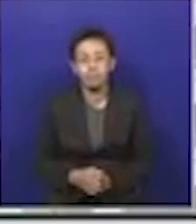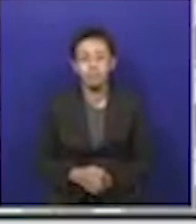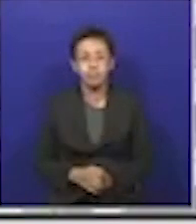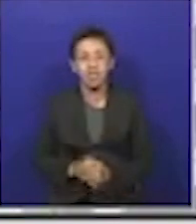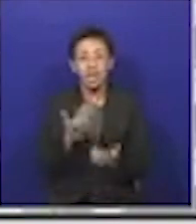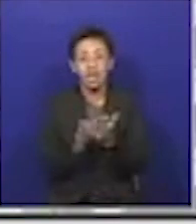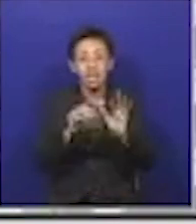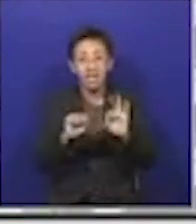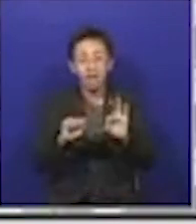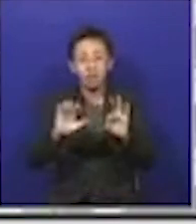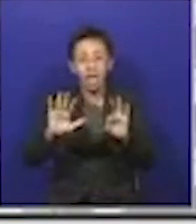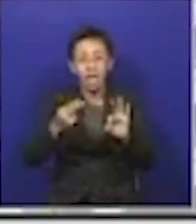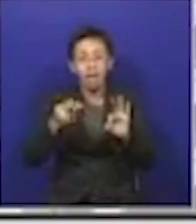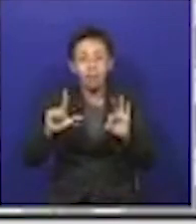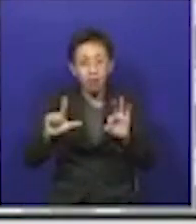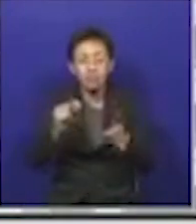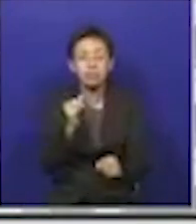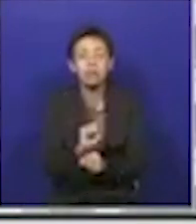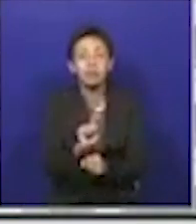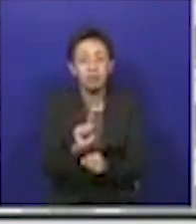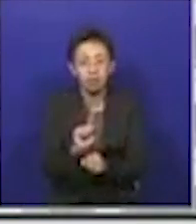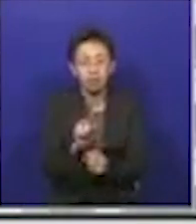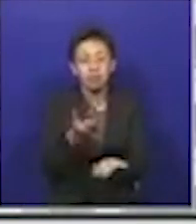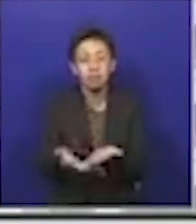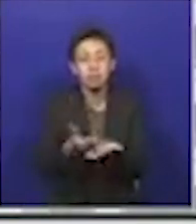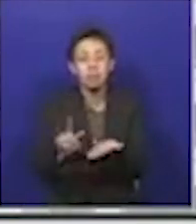ก 950,000 ล้านท่านเอาไปใช้อะไร